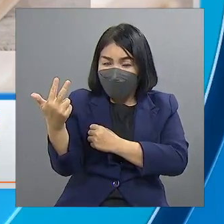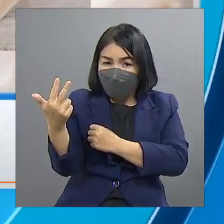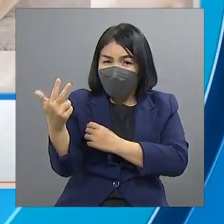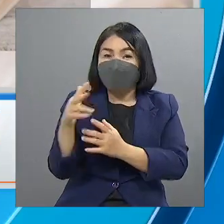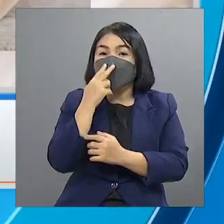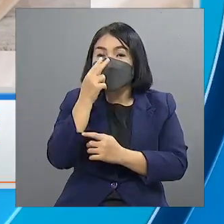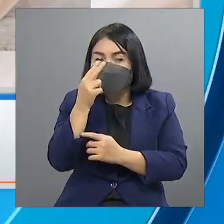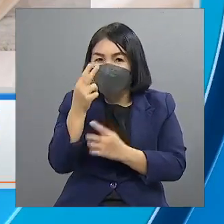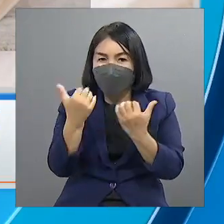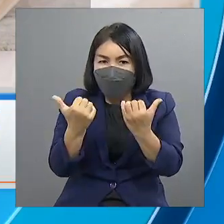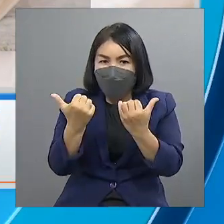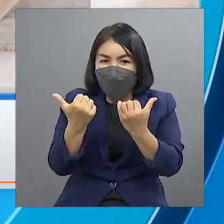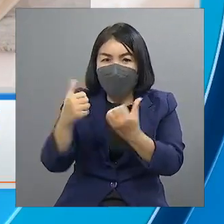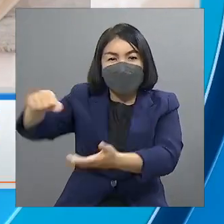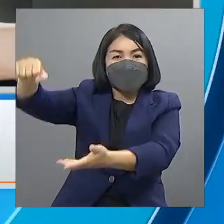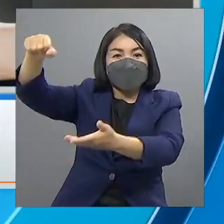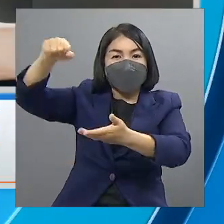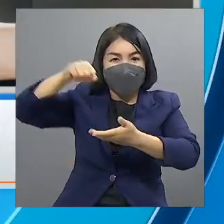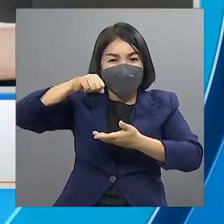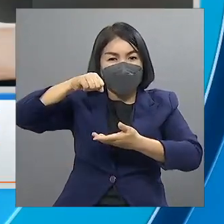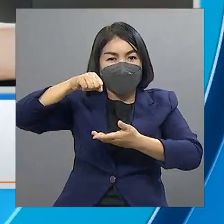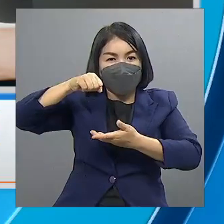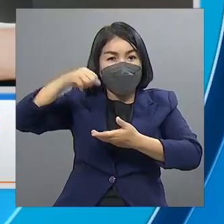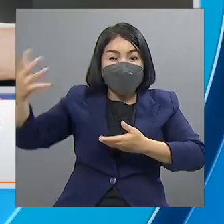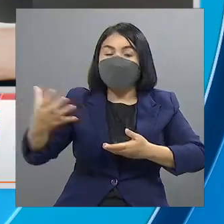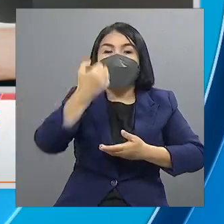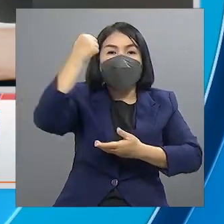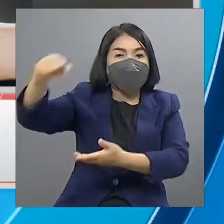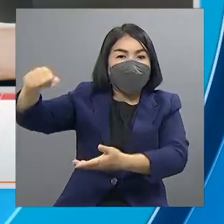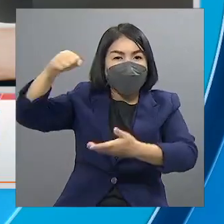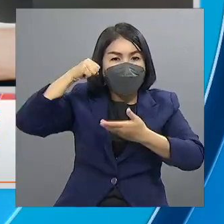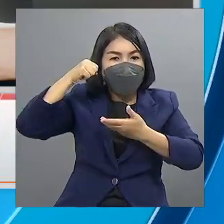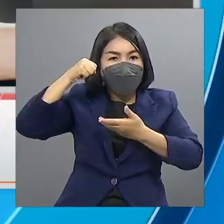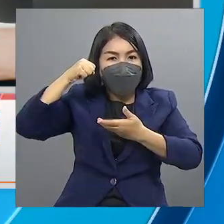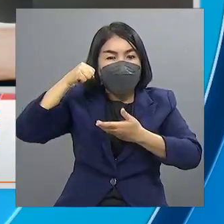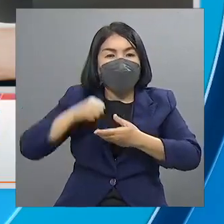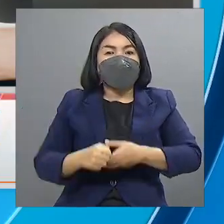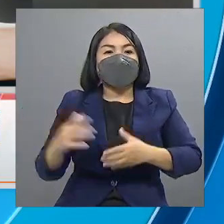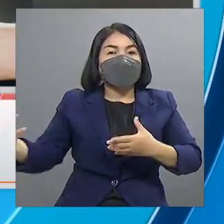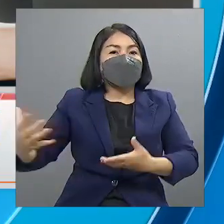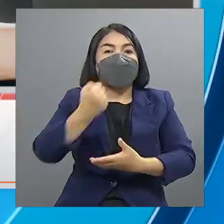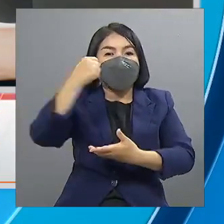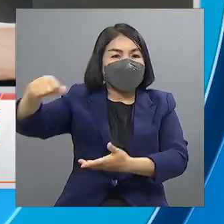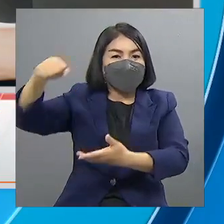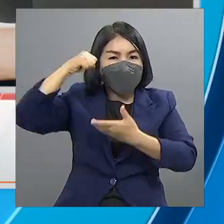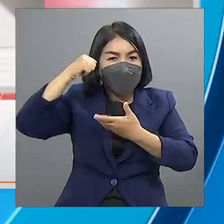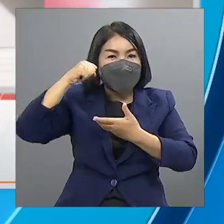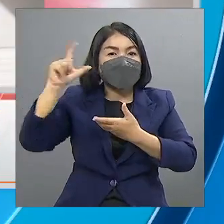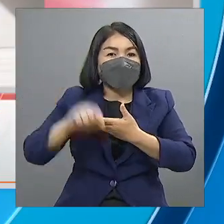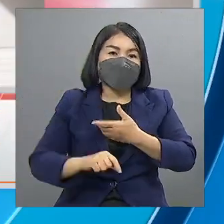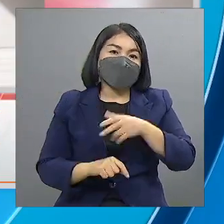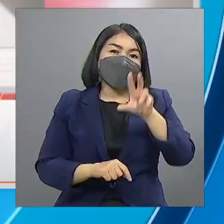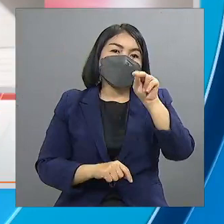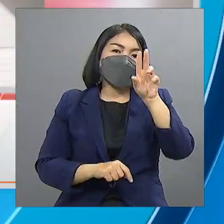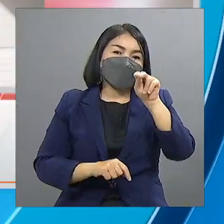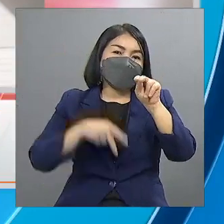จัดส่งให้แบบราคาเหมาอะค่ะ30ทุกออเดอร์ หมายถึงว่าค่าส่ง30ทุกออเดอร์ไม่